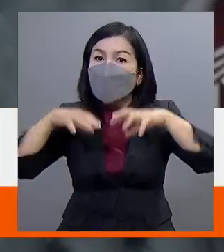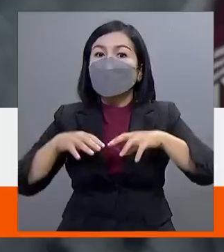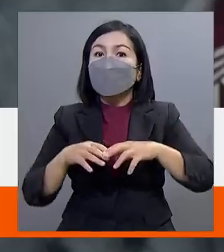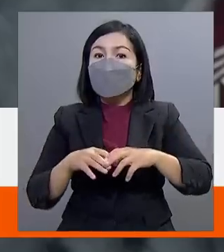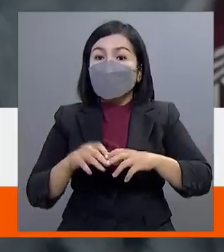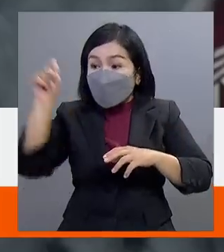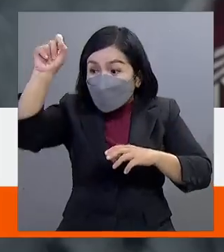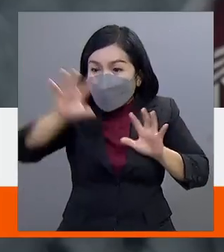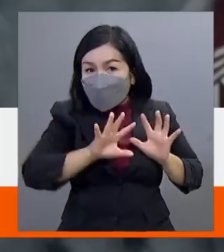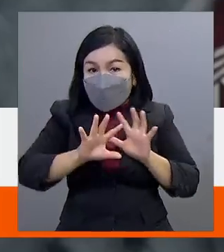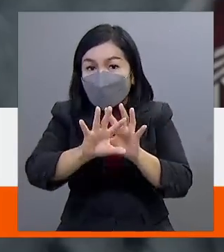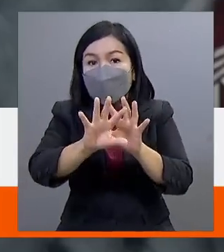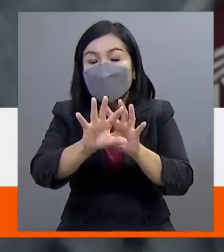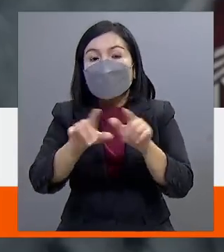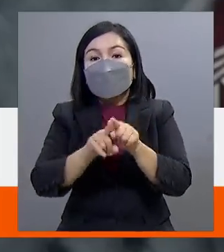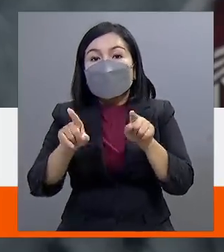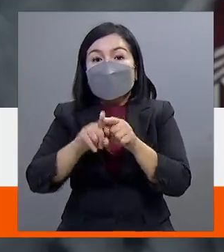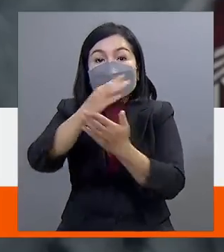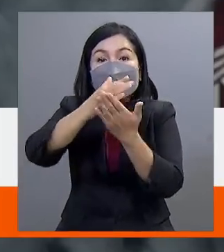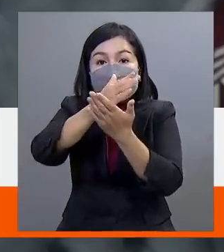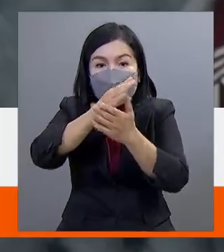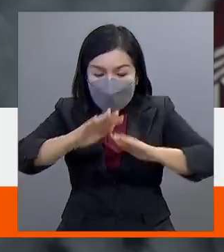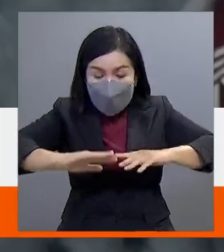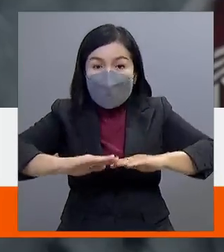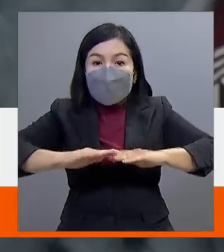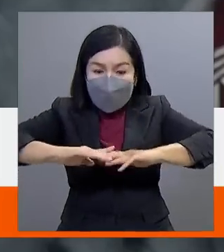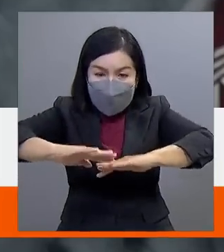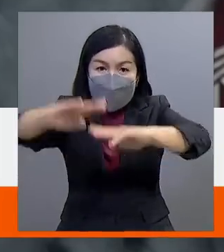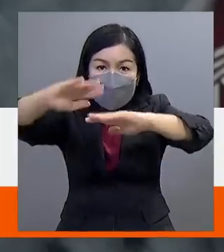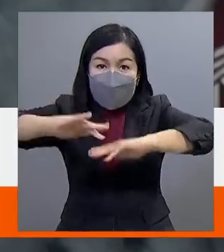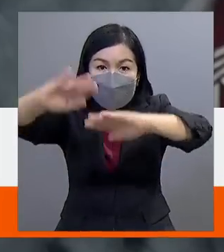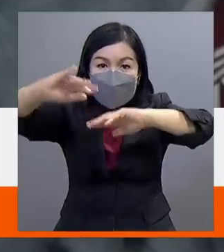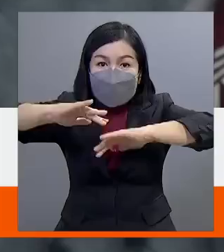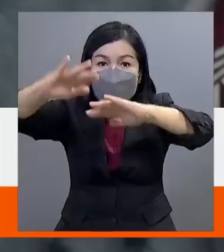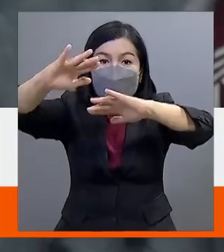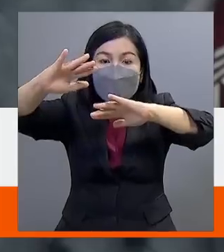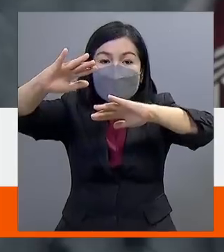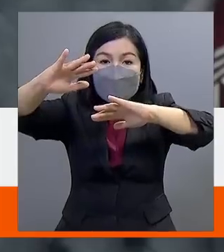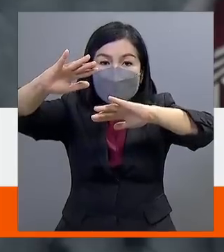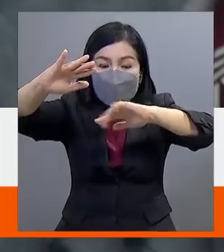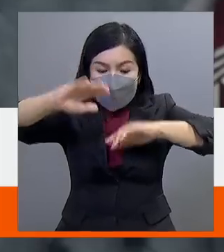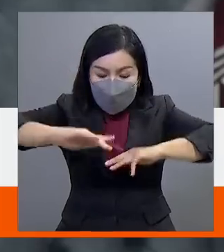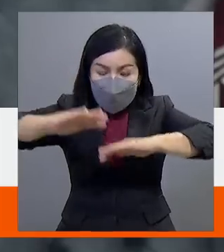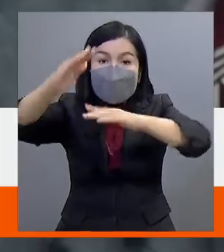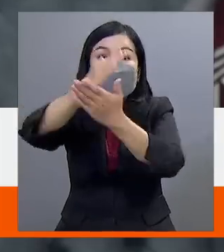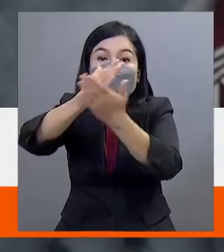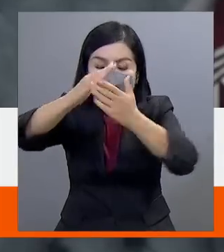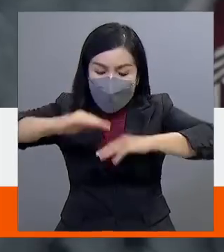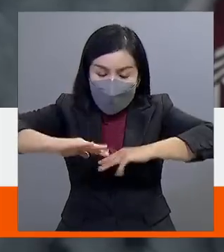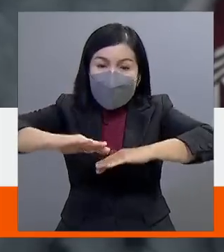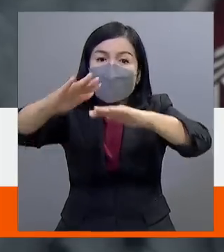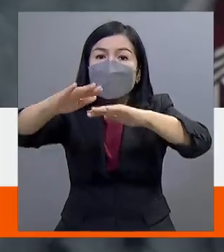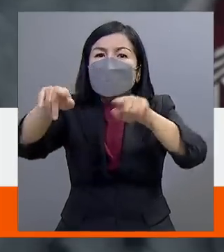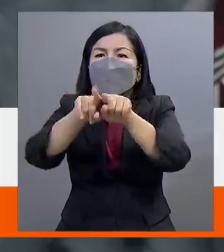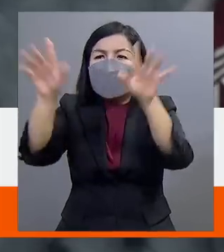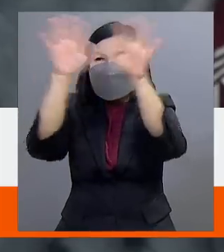ยู่ช่วงประมาณกลางบันไดอะค่ะที่ประมาณครึ่งบันไดจากด้านล่างอะค่ะขึ้นไปแล้วเหมือนด้านบนคนออกกันเยอะ